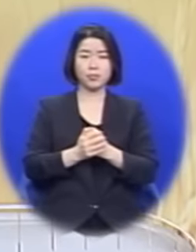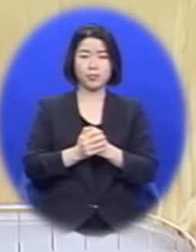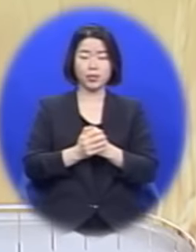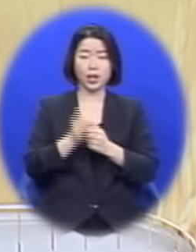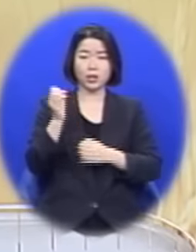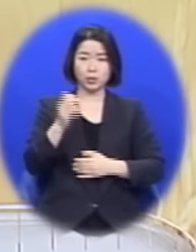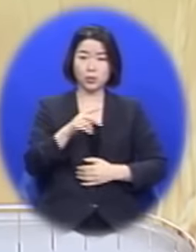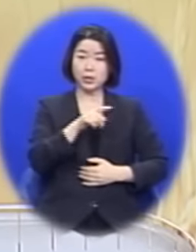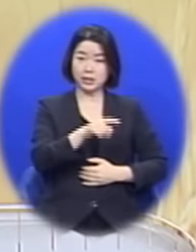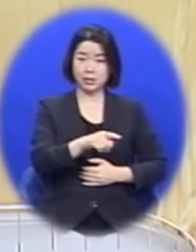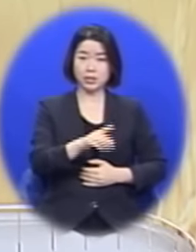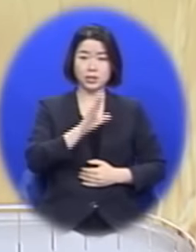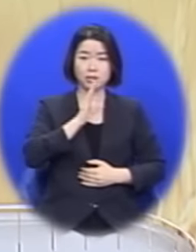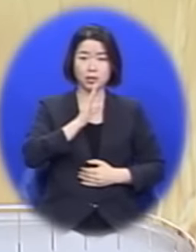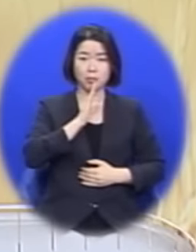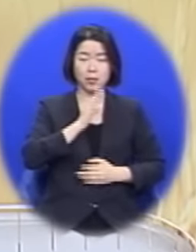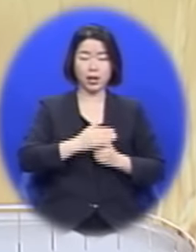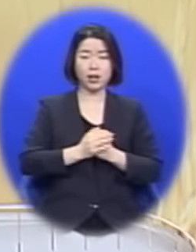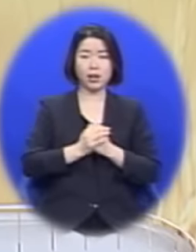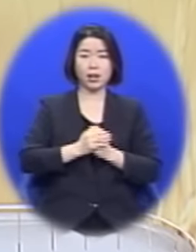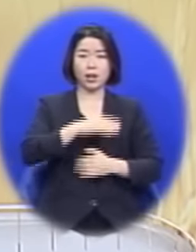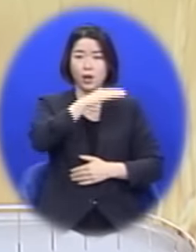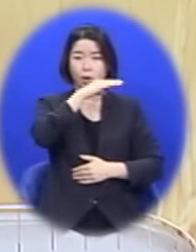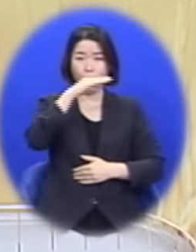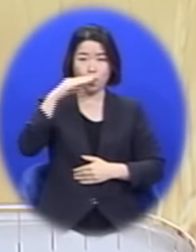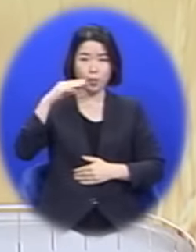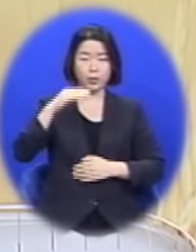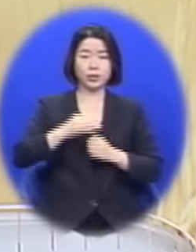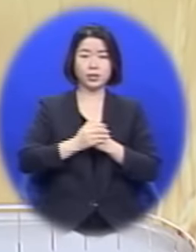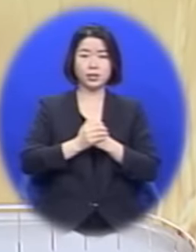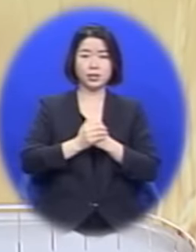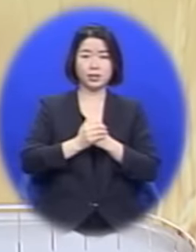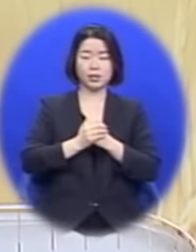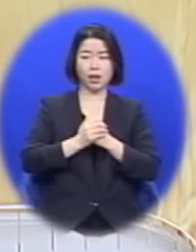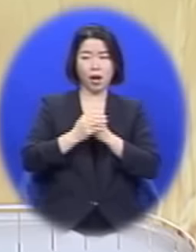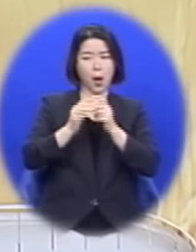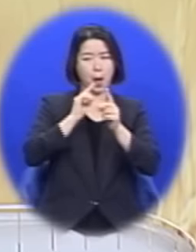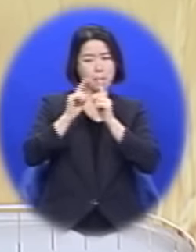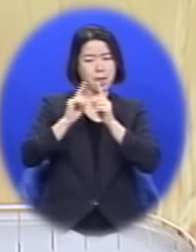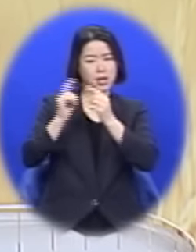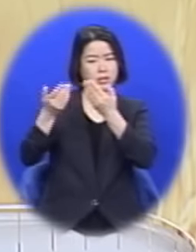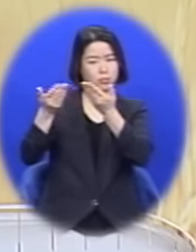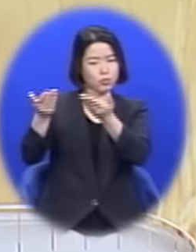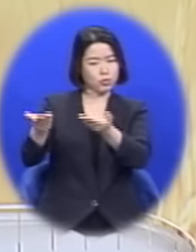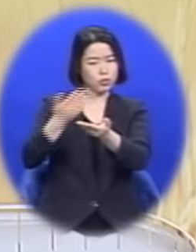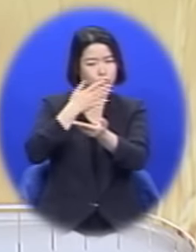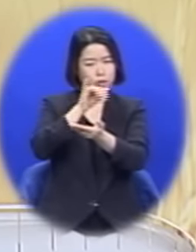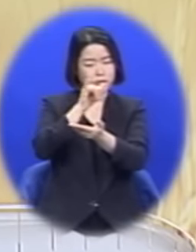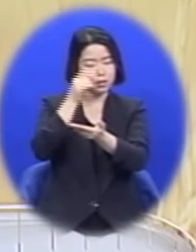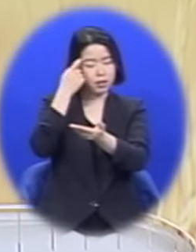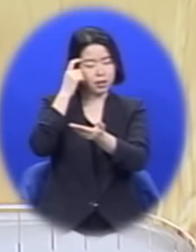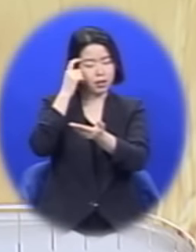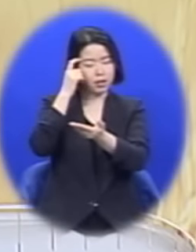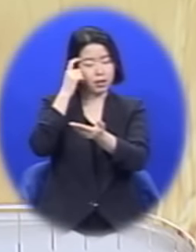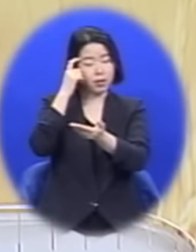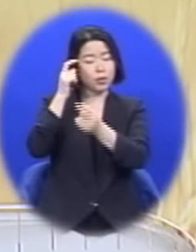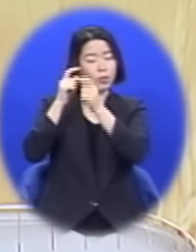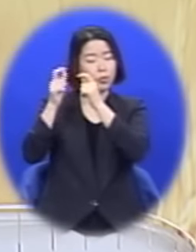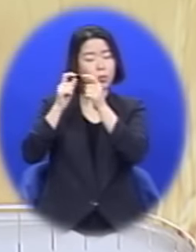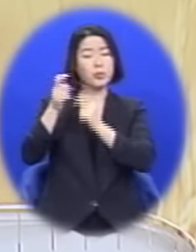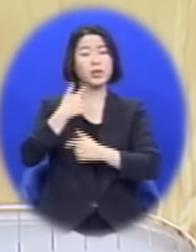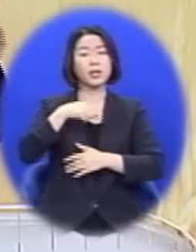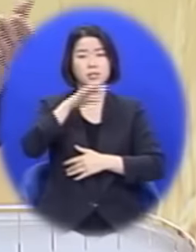그리고 정말 그것이 옳은 메시지가 될수 있을까, 성도들에게.